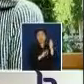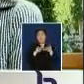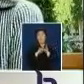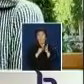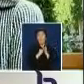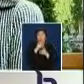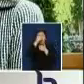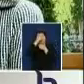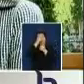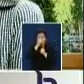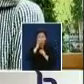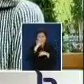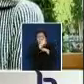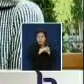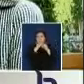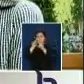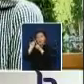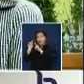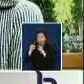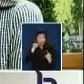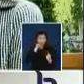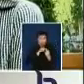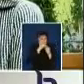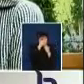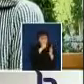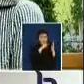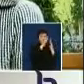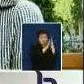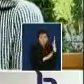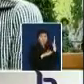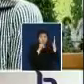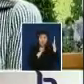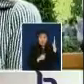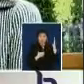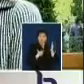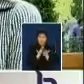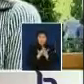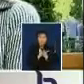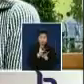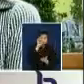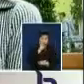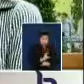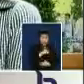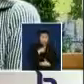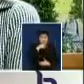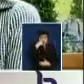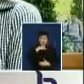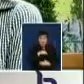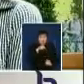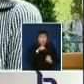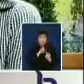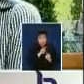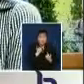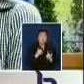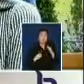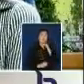เป็นจุดที่น่าสนใจทีเดียวเพราะว่าเราไม่ได้เพียงแค่มีความสมบูรณ์และความน่าลงทุนสำหรับประเทศไทยอย่างเดียวประเทศไทยเองก็เ